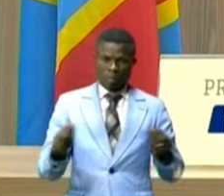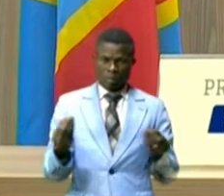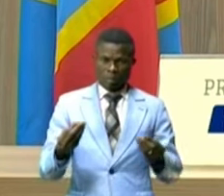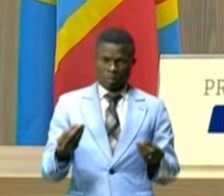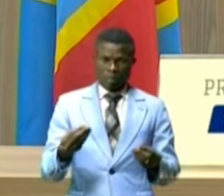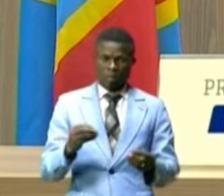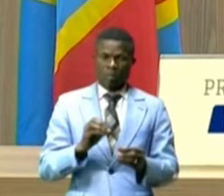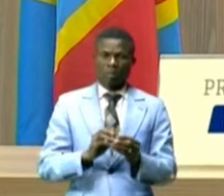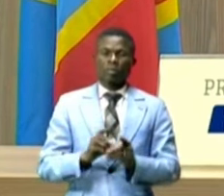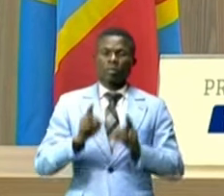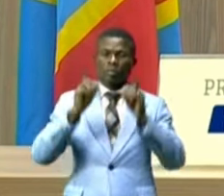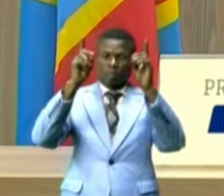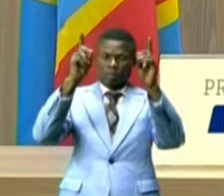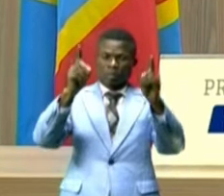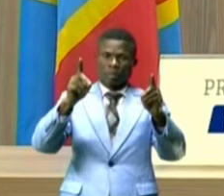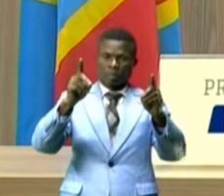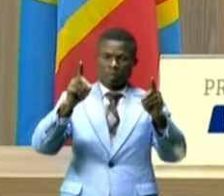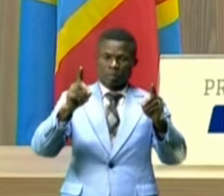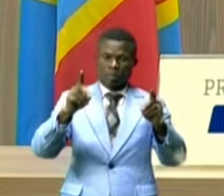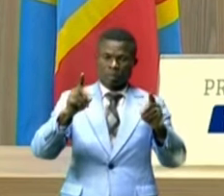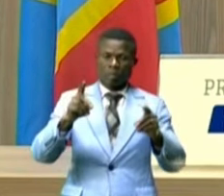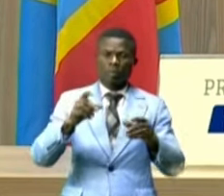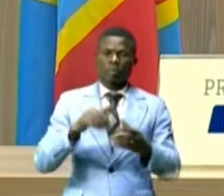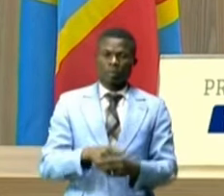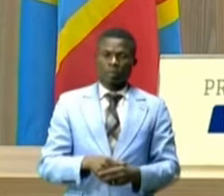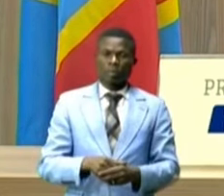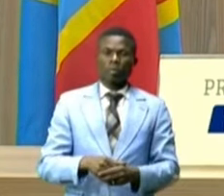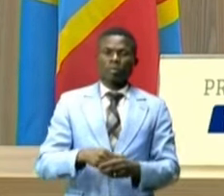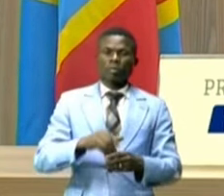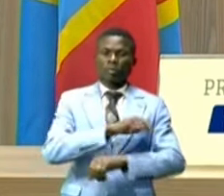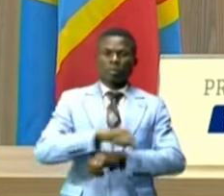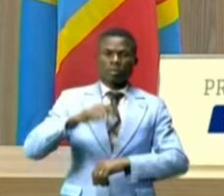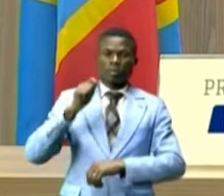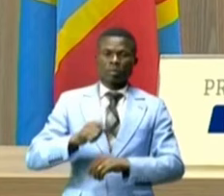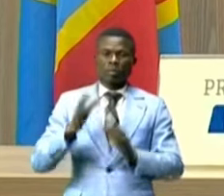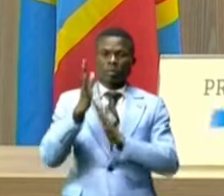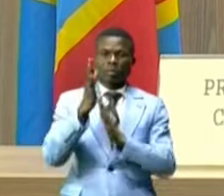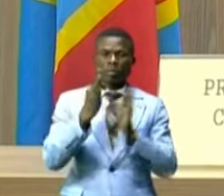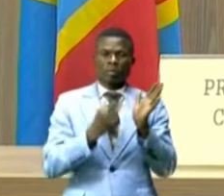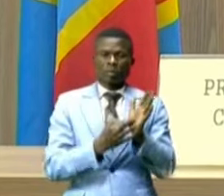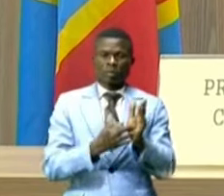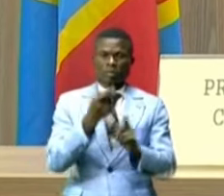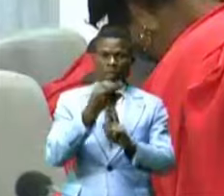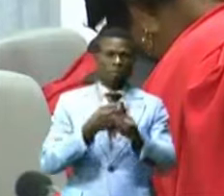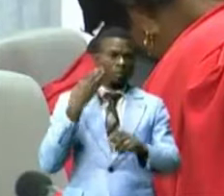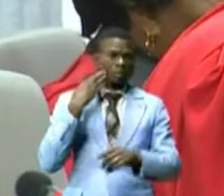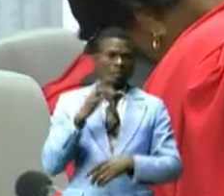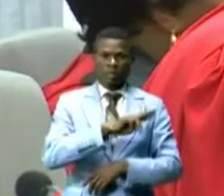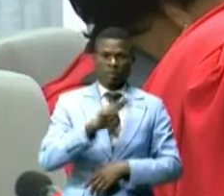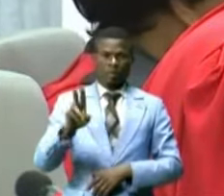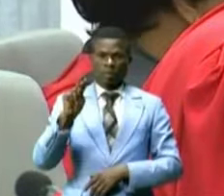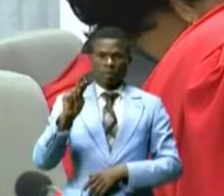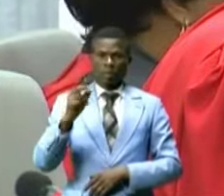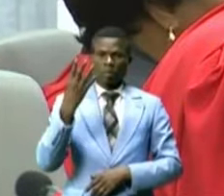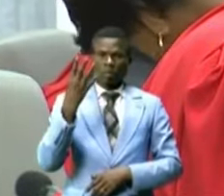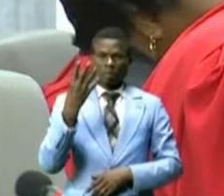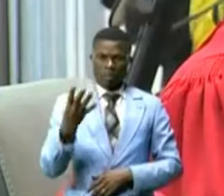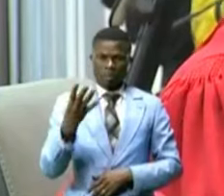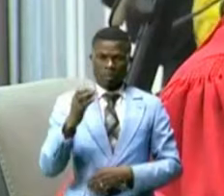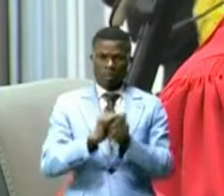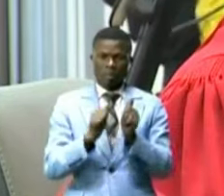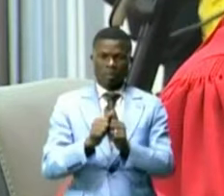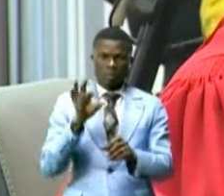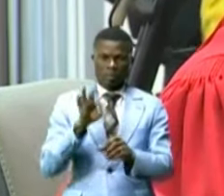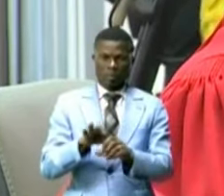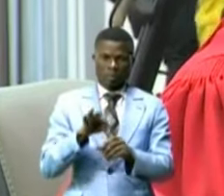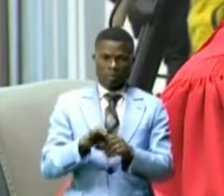cause en prosecution à l'audience publique du 18 mars 2024. Les contentieux électoraux qui ont